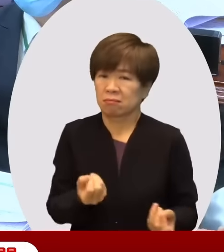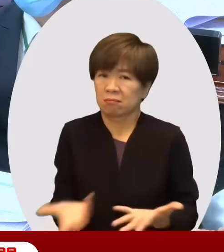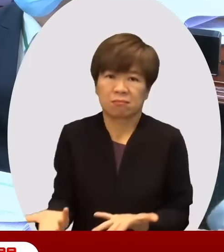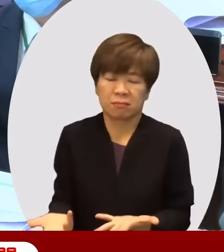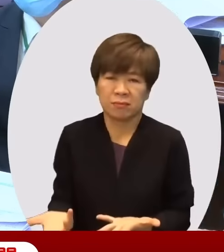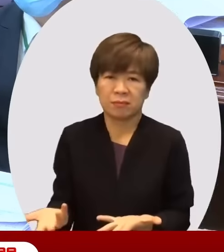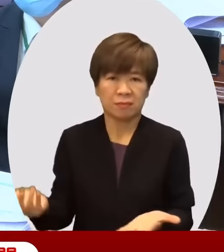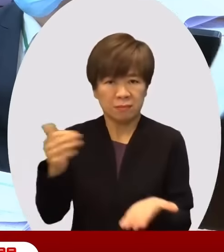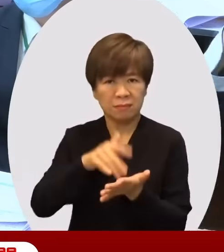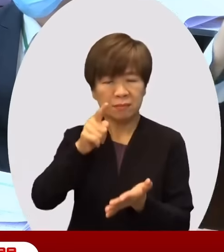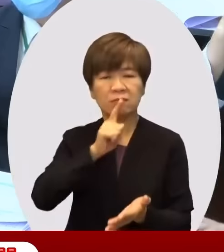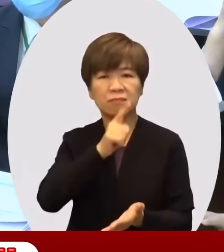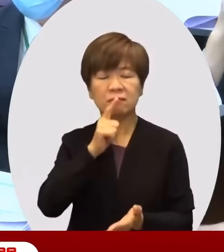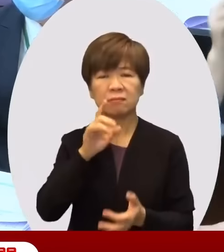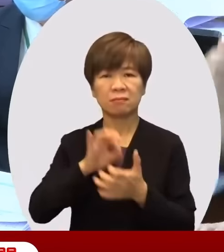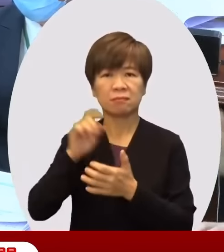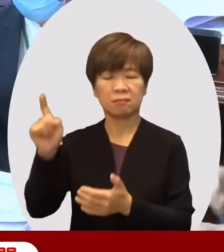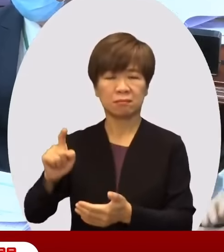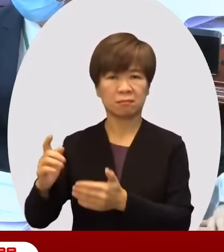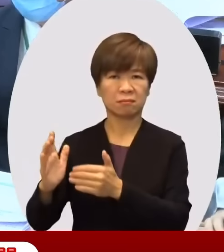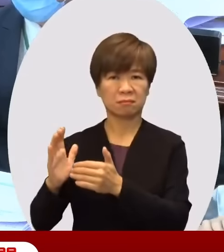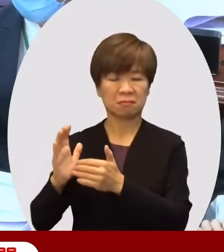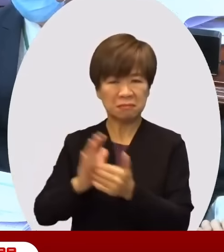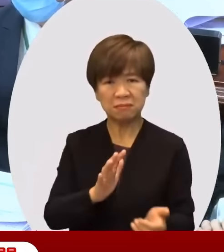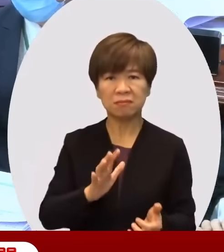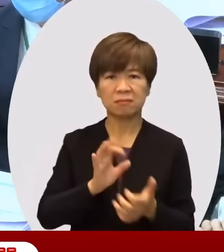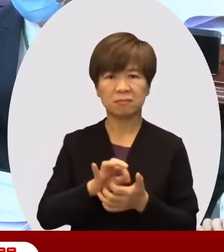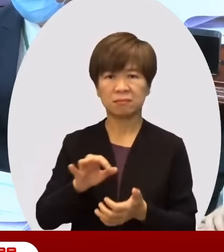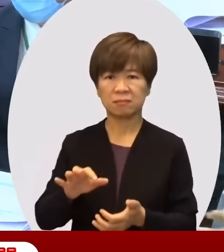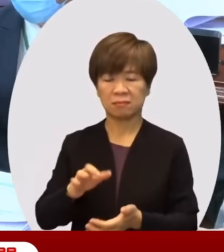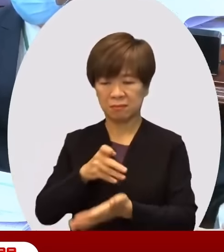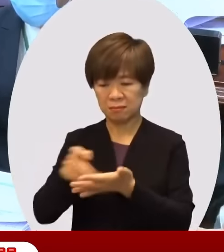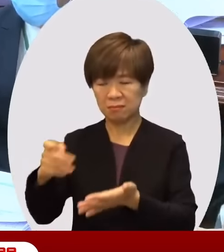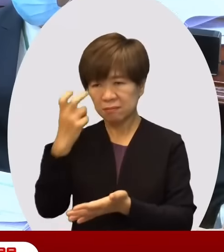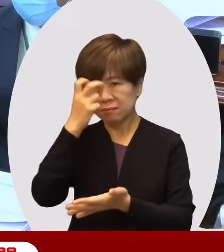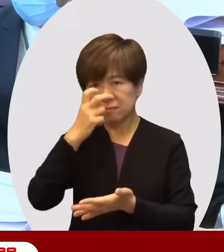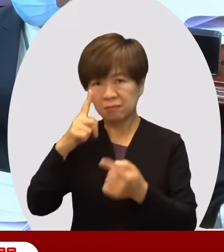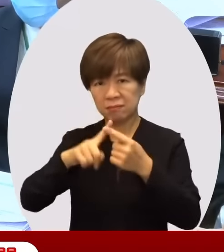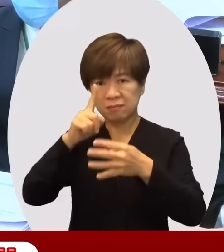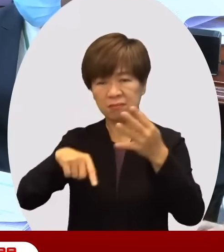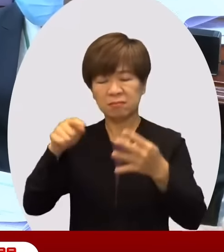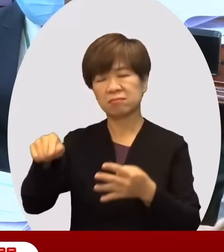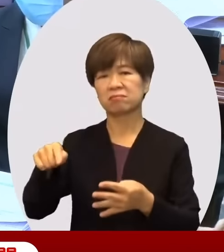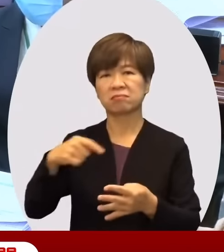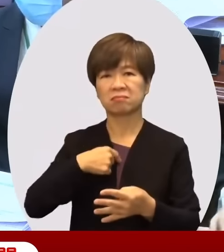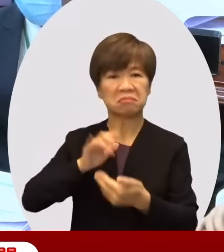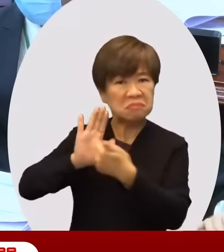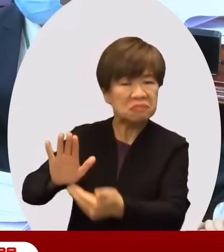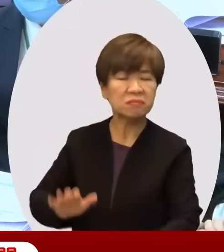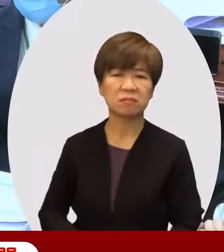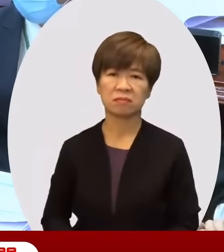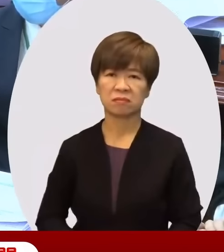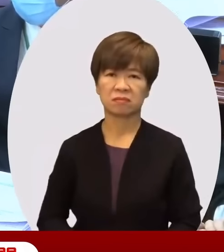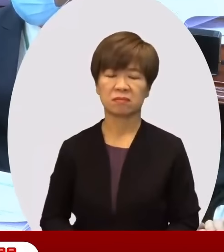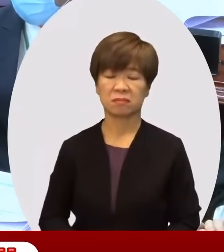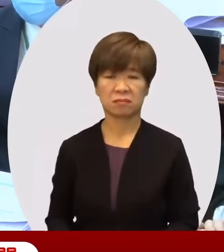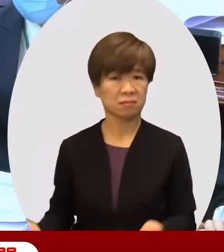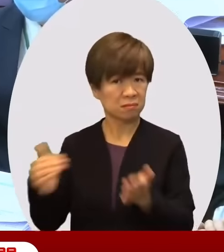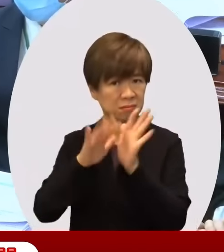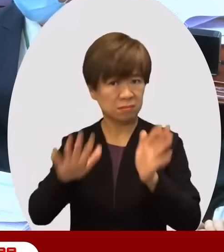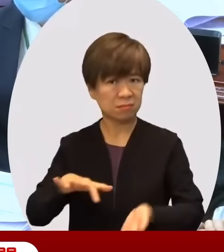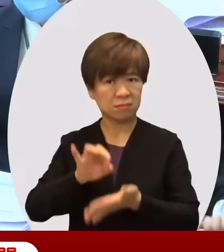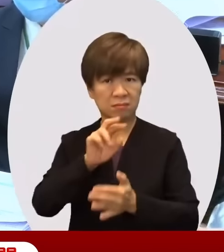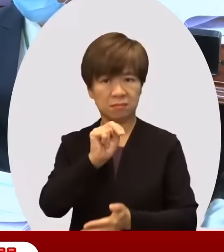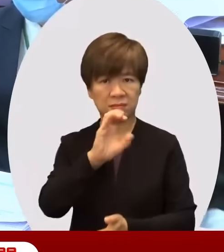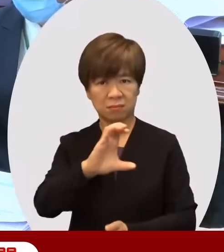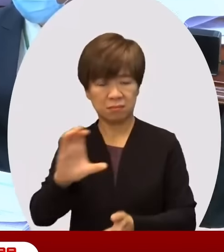说会不会因为拒绝他提名审查的人选，我负责任的跟尤大法官讲，目前提的